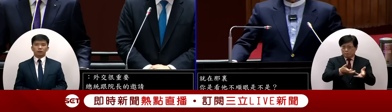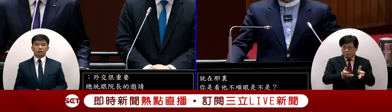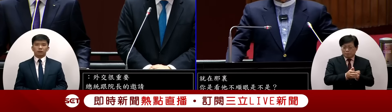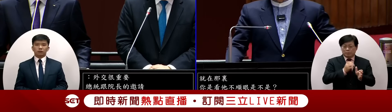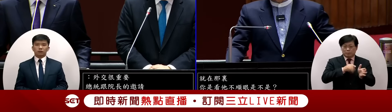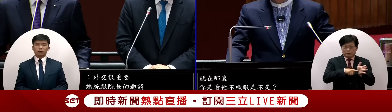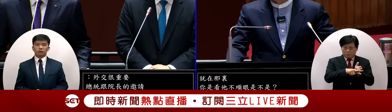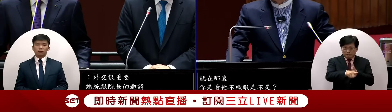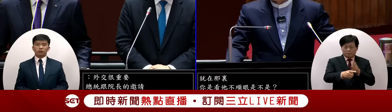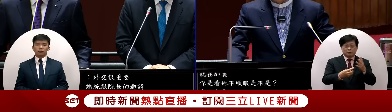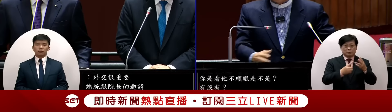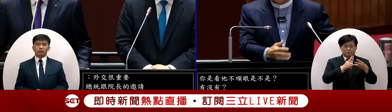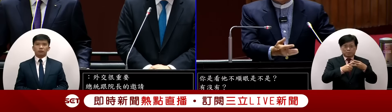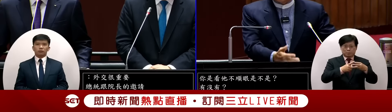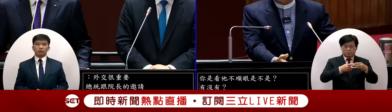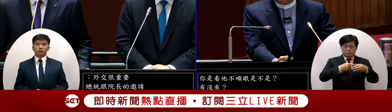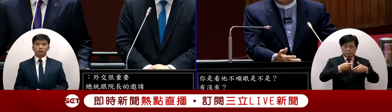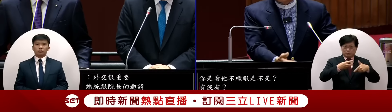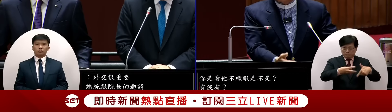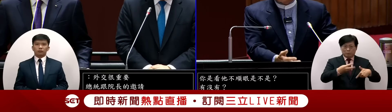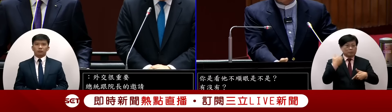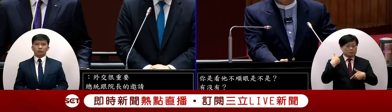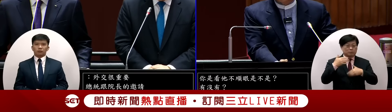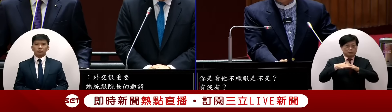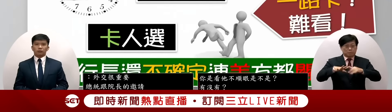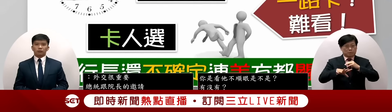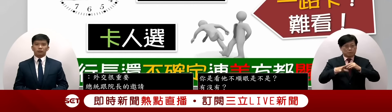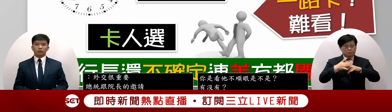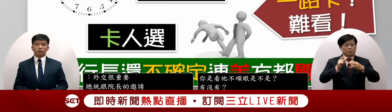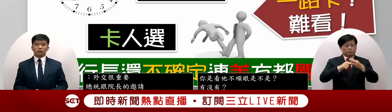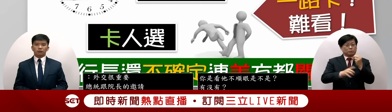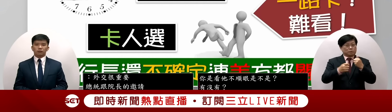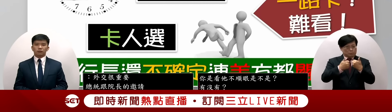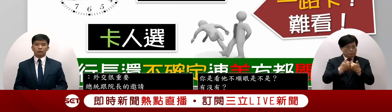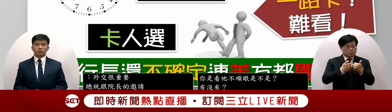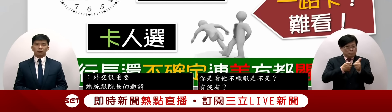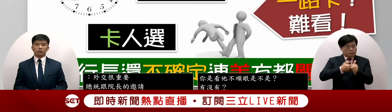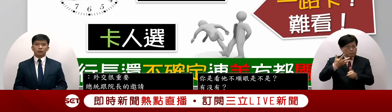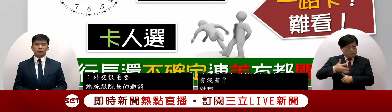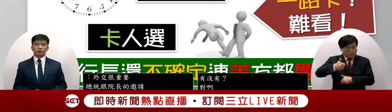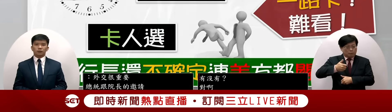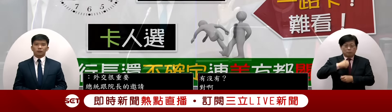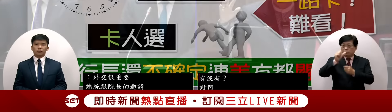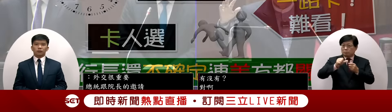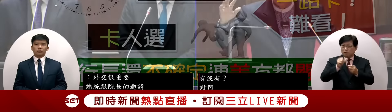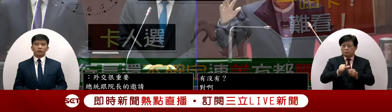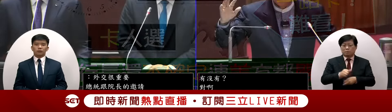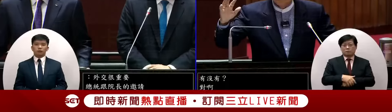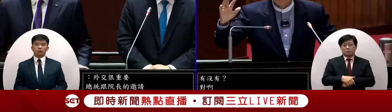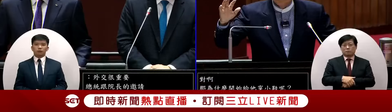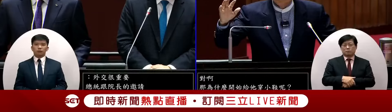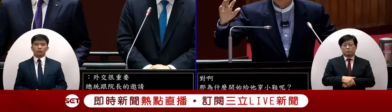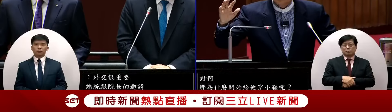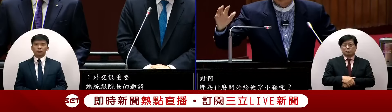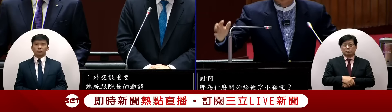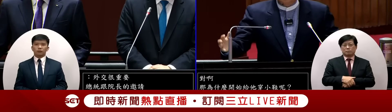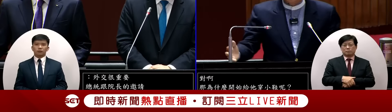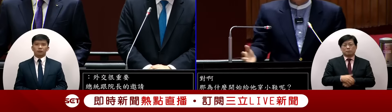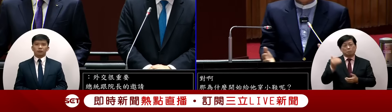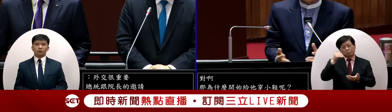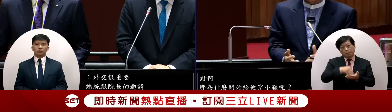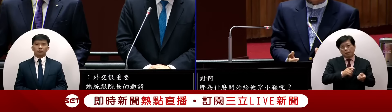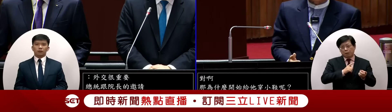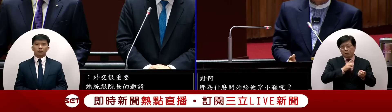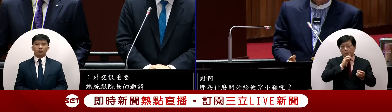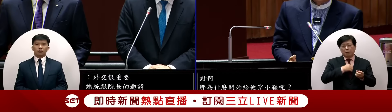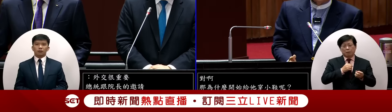交系的系主任，他也当过民主基金会的副执行长5年呢。结果你们硬